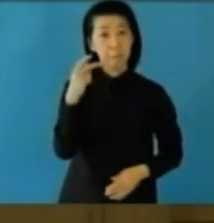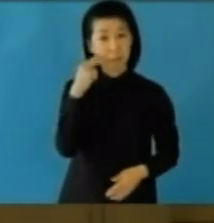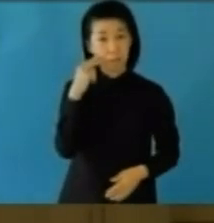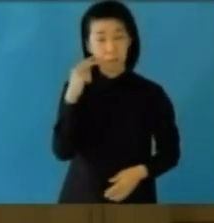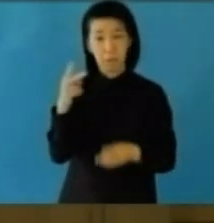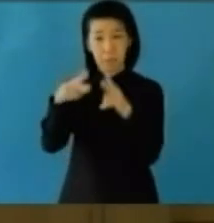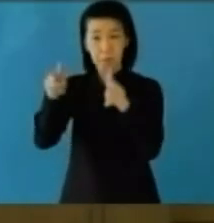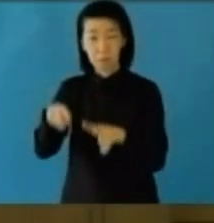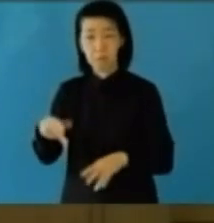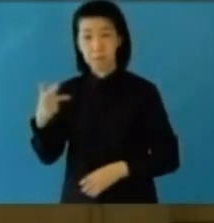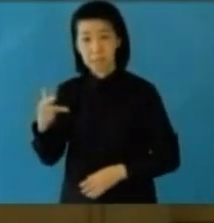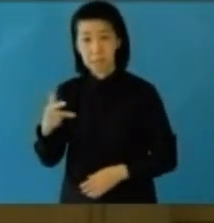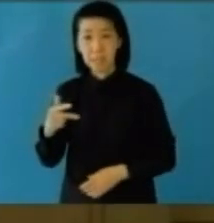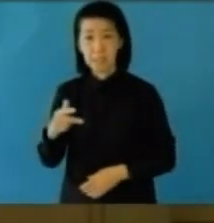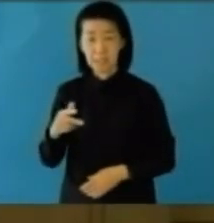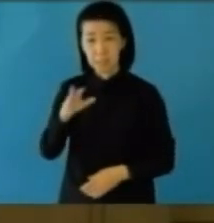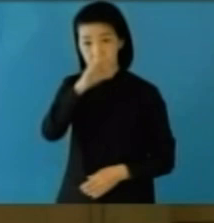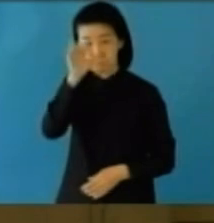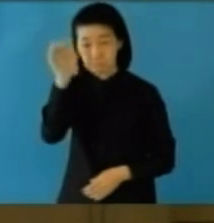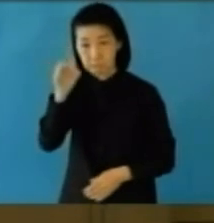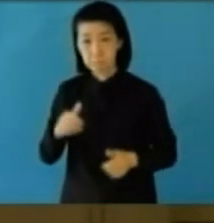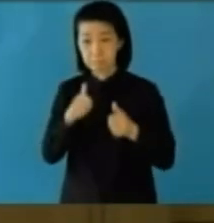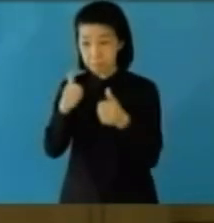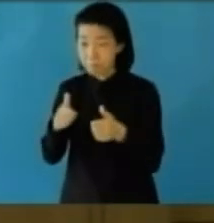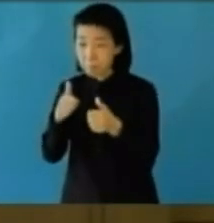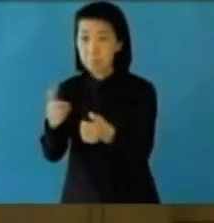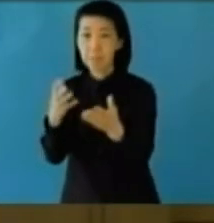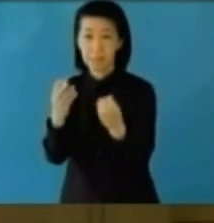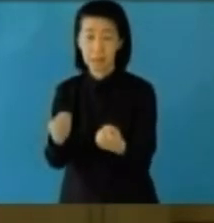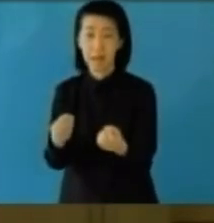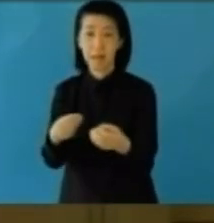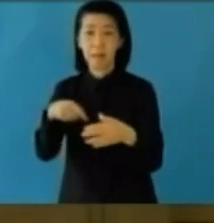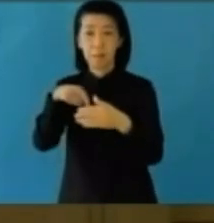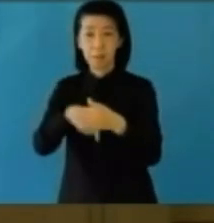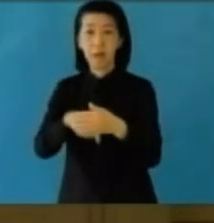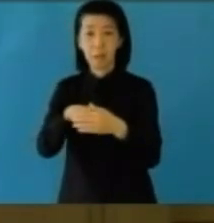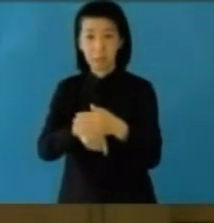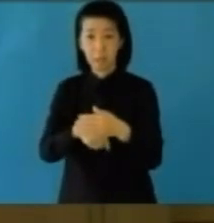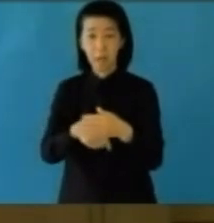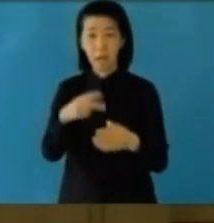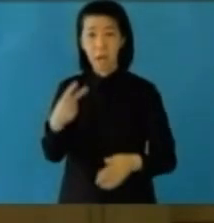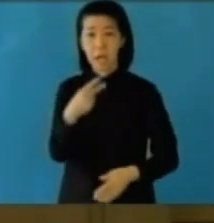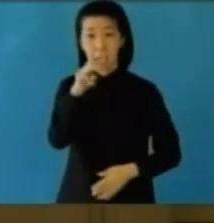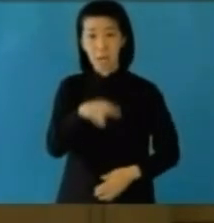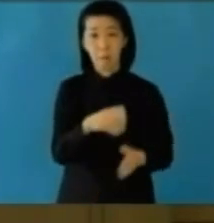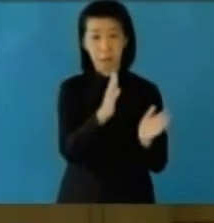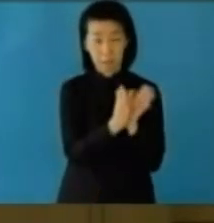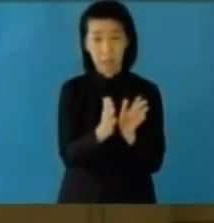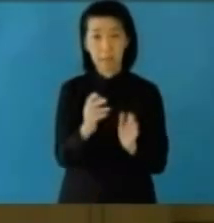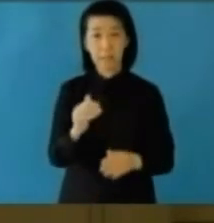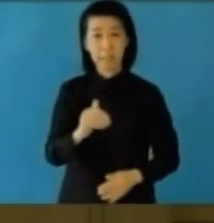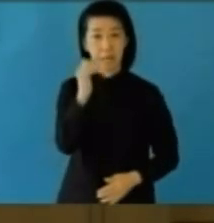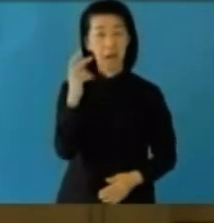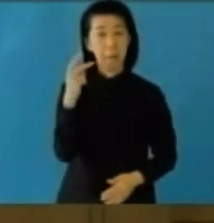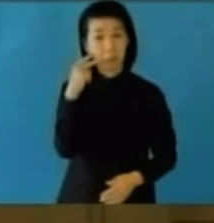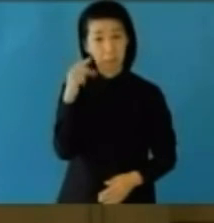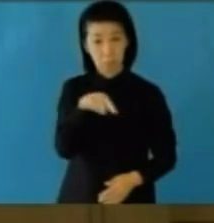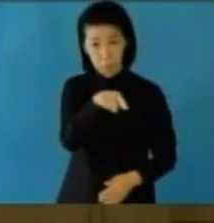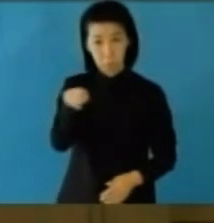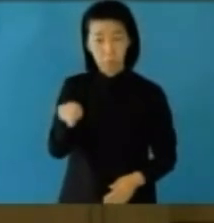港湾を生かした街づくりの観点から視察をさせていただきました。中でもですね、この香川県と高松市の密な連携を図り